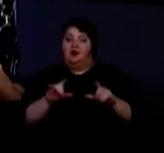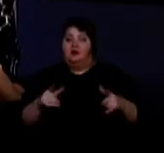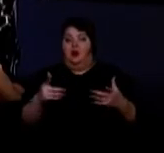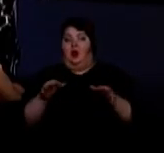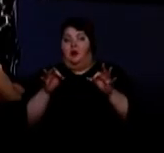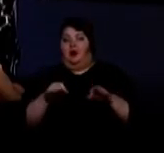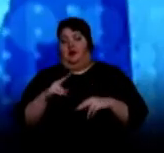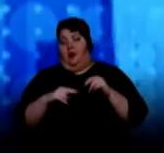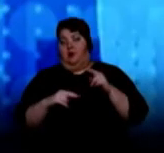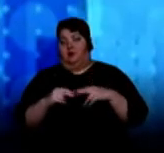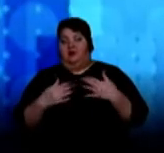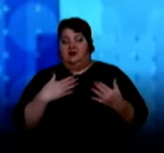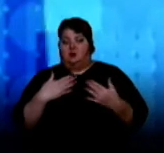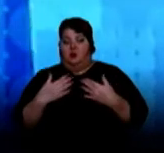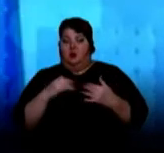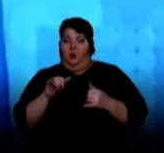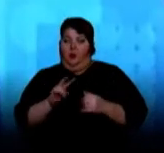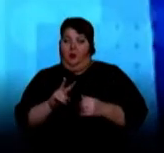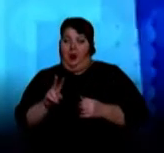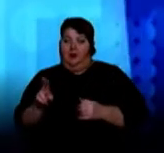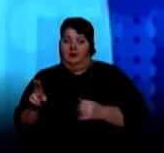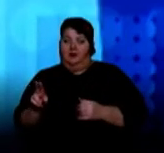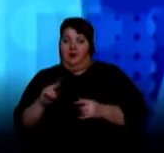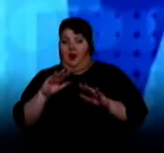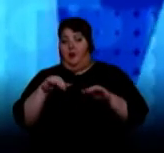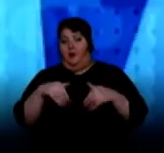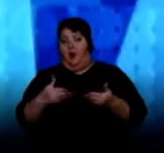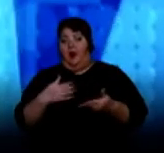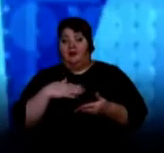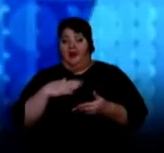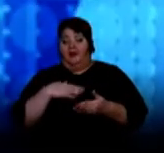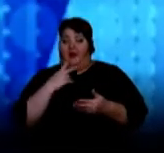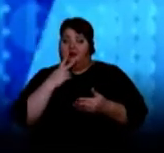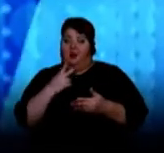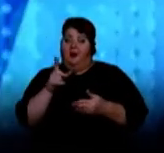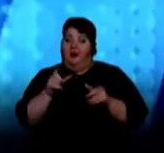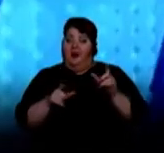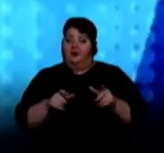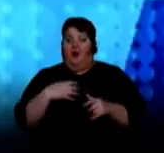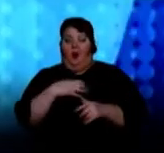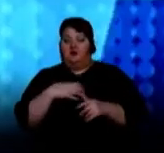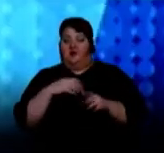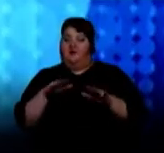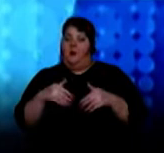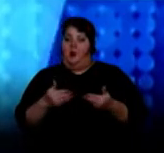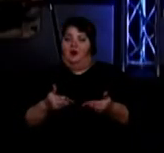правильно будувати стосунки у парі. Порадьте нашим глядачкам зараз, як це робити, основні поради.